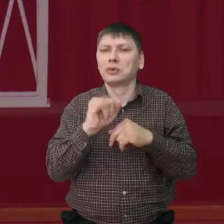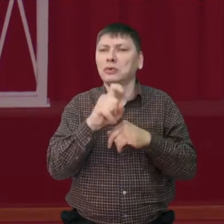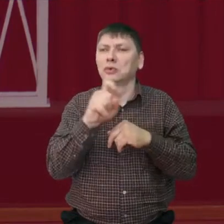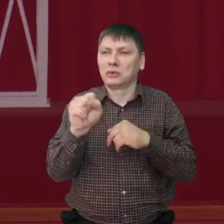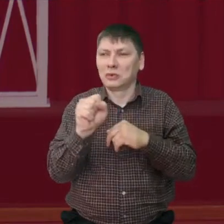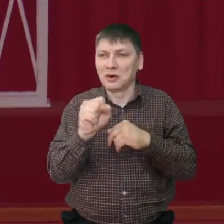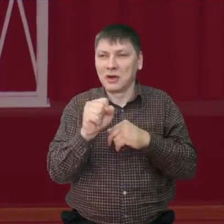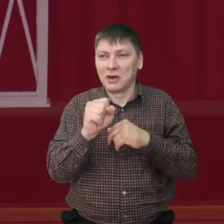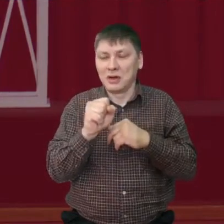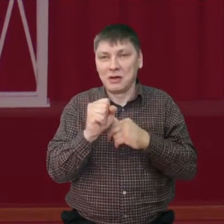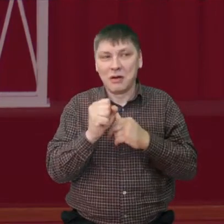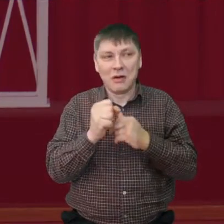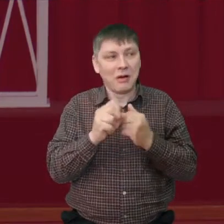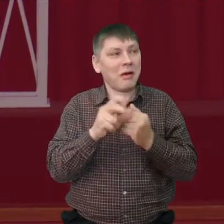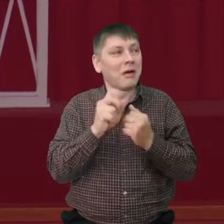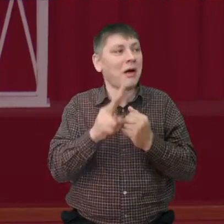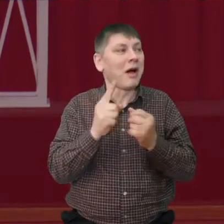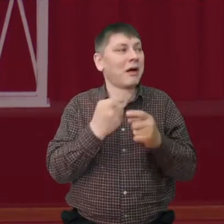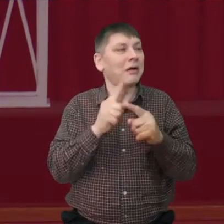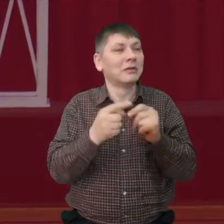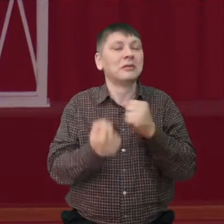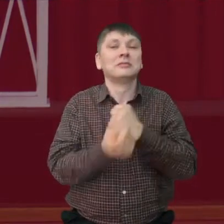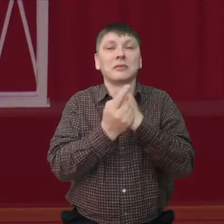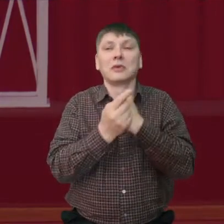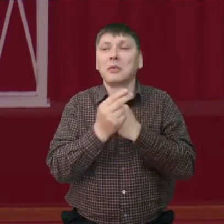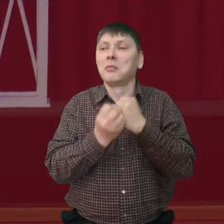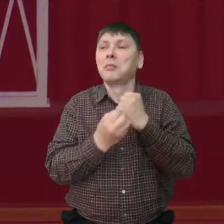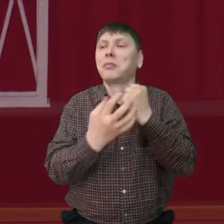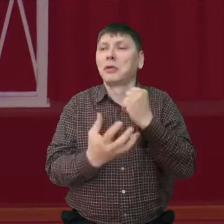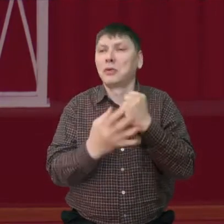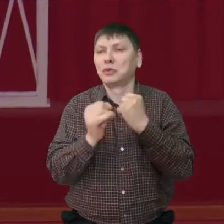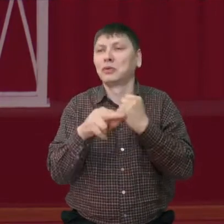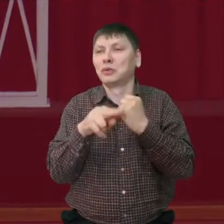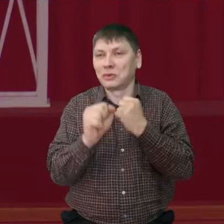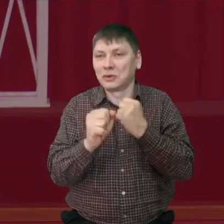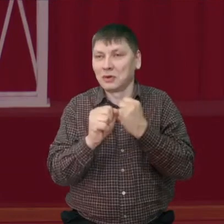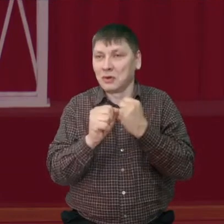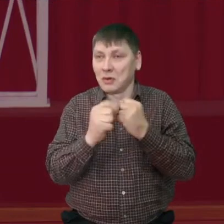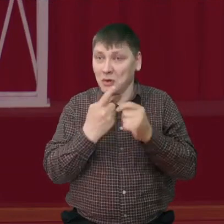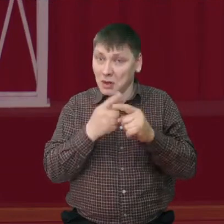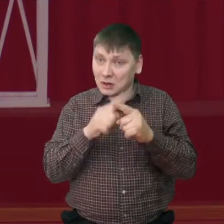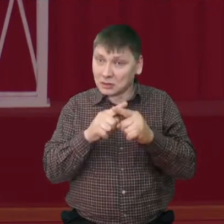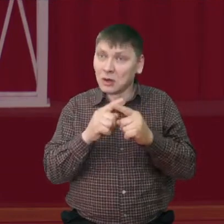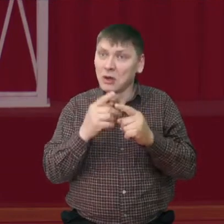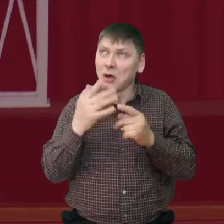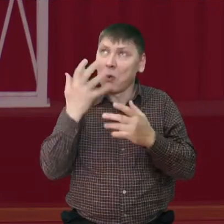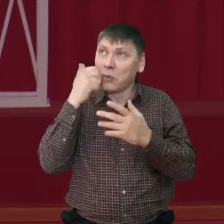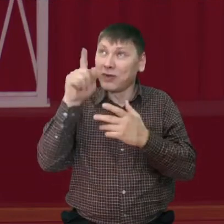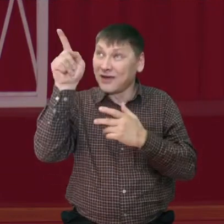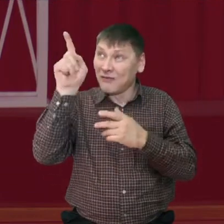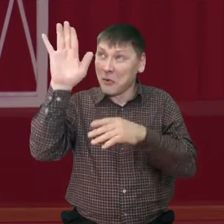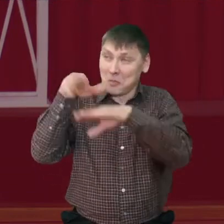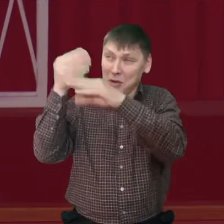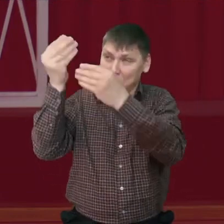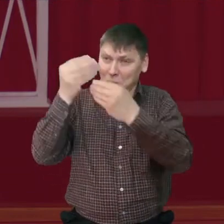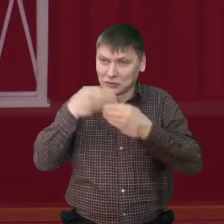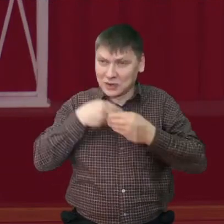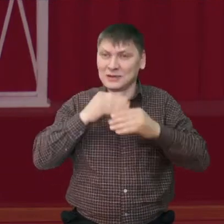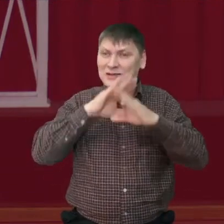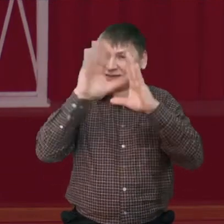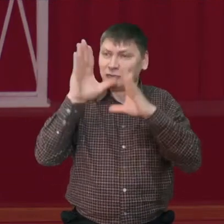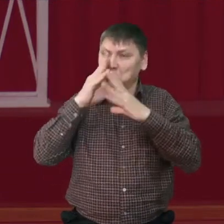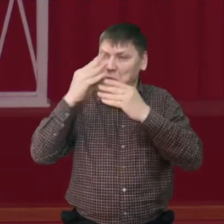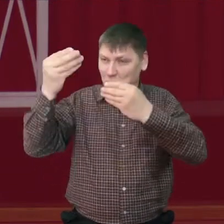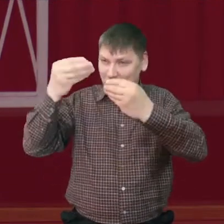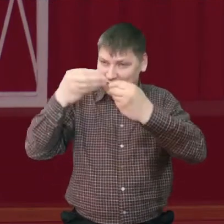о том, каким образом это происходит, что это результат того, что происходит в нас под действием Божьей благодати. Это